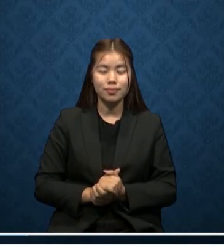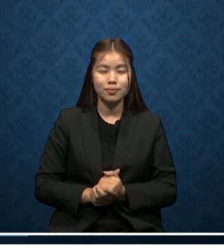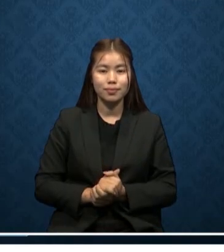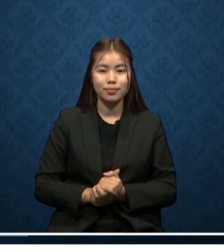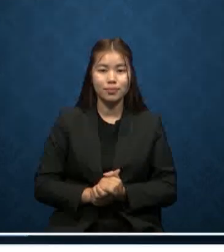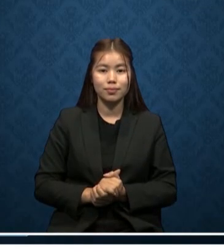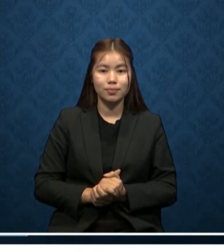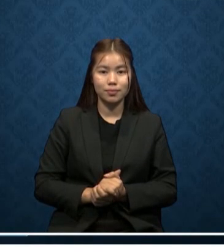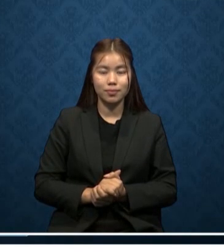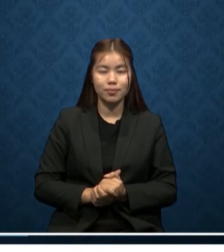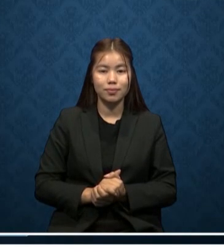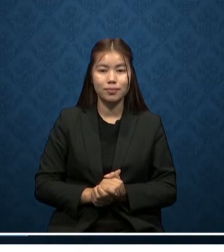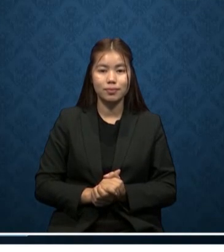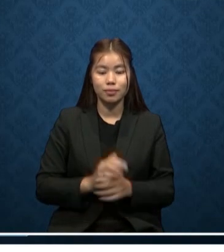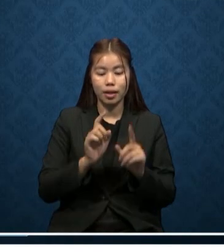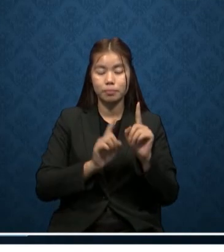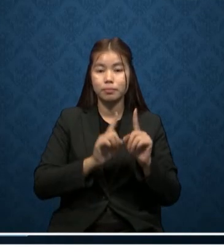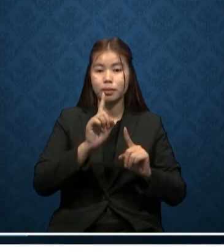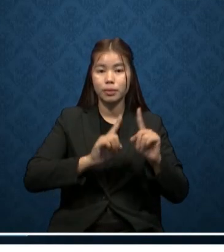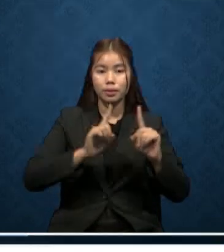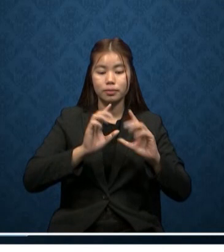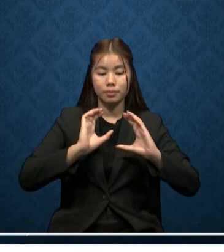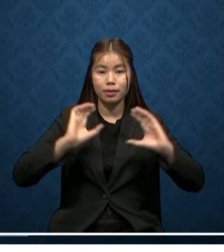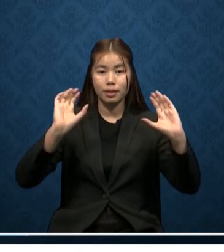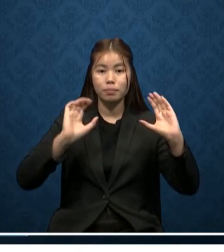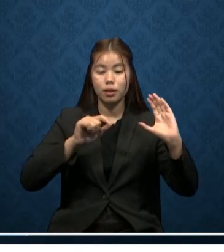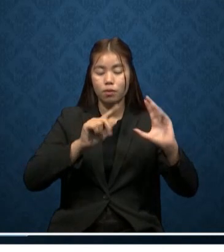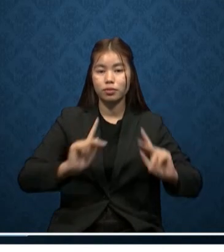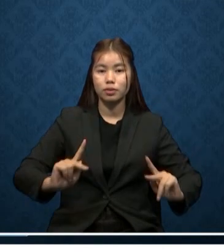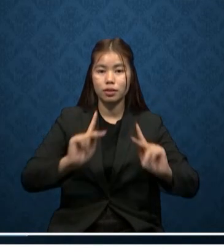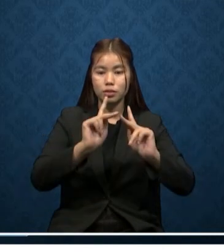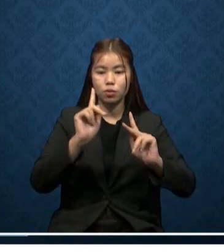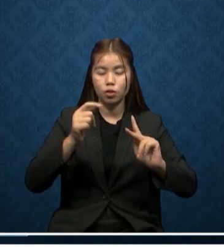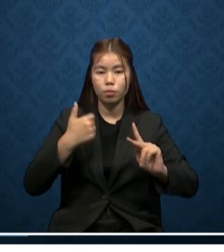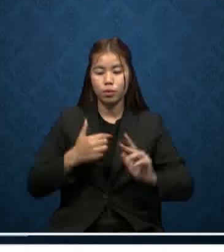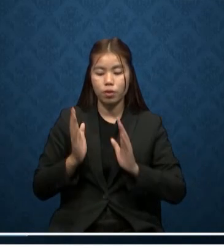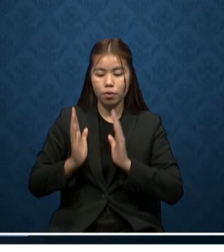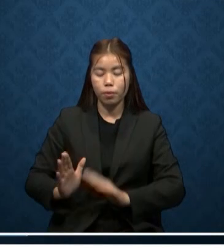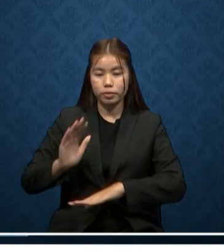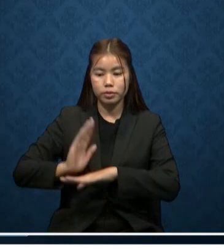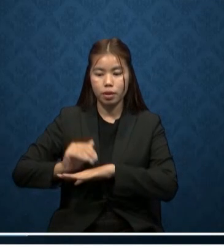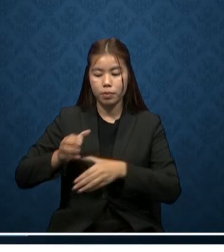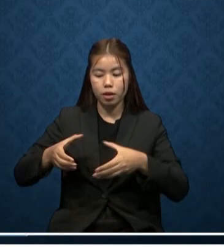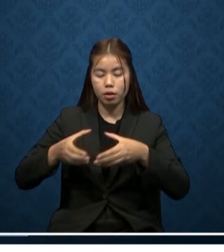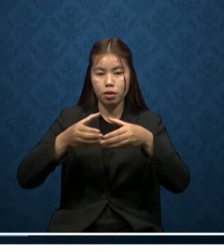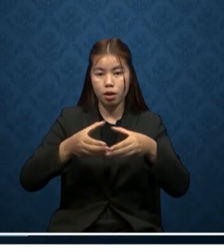การประเมินผลภาครัฐในระดับกระทรวงควรใช้ผู้ตรวจการทั้งกระทรวงและกรมคณะกรรมการ